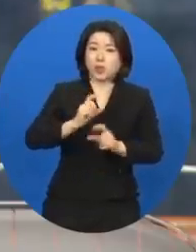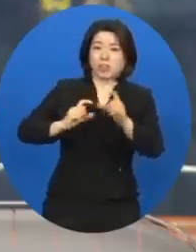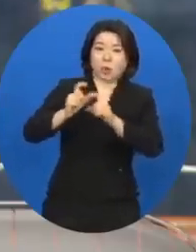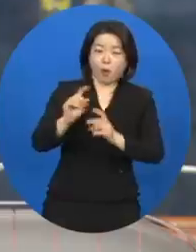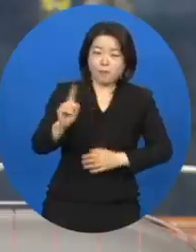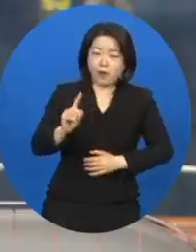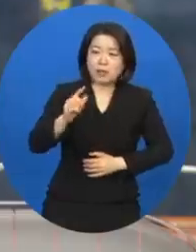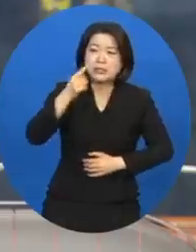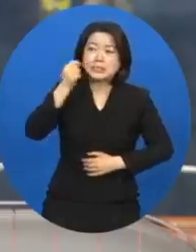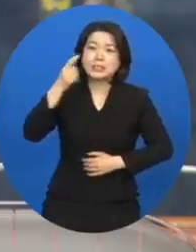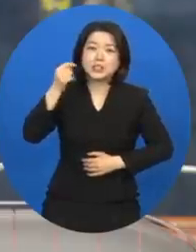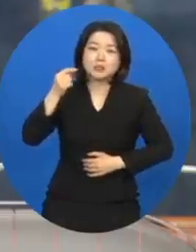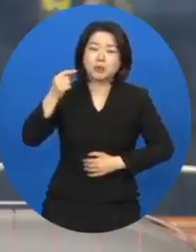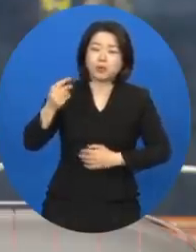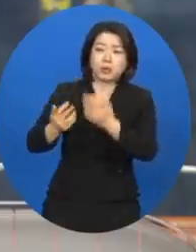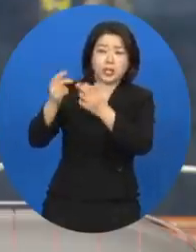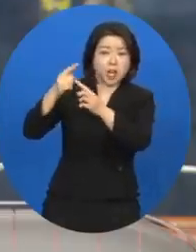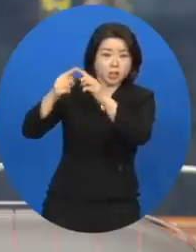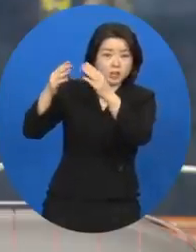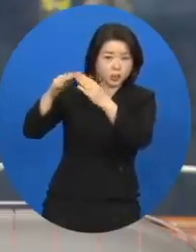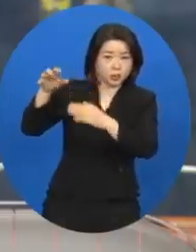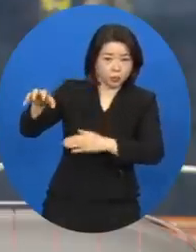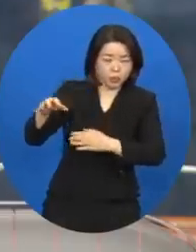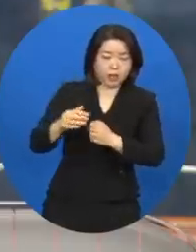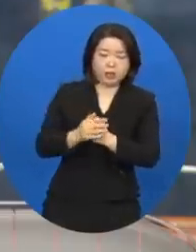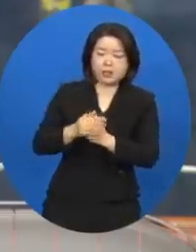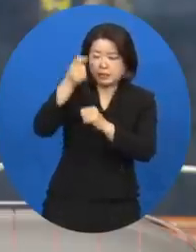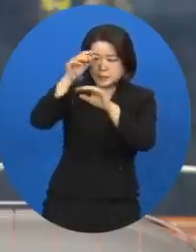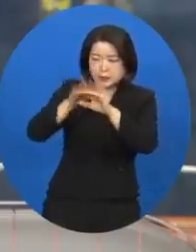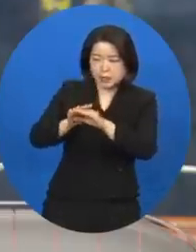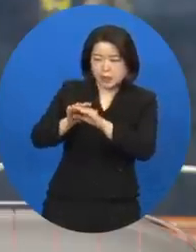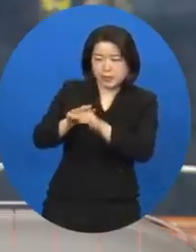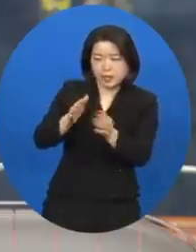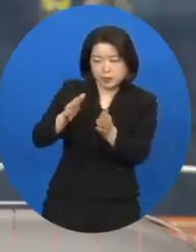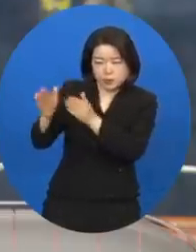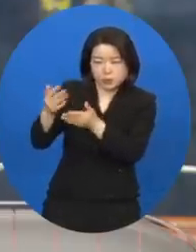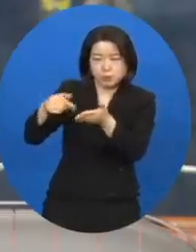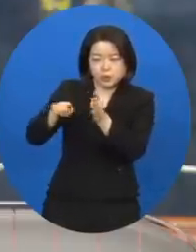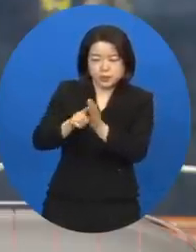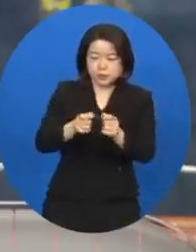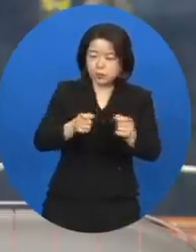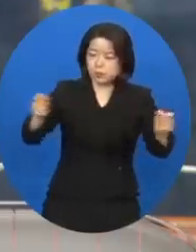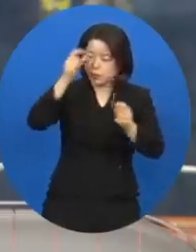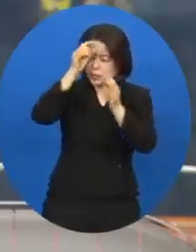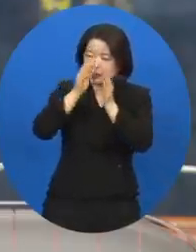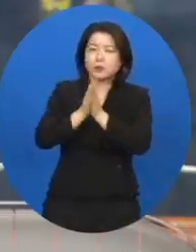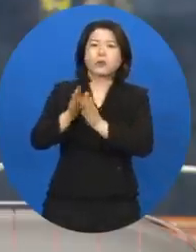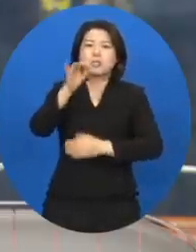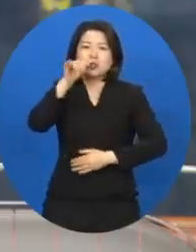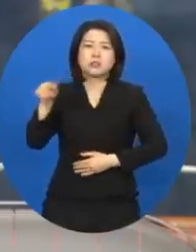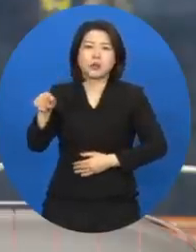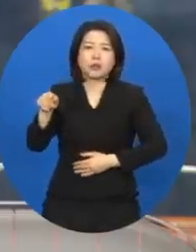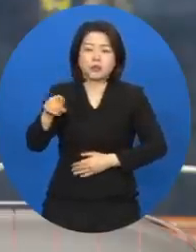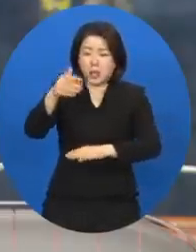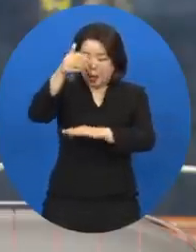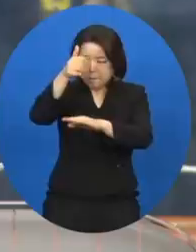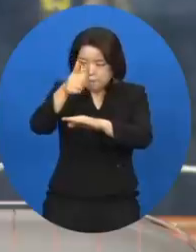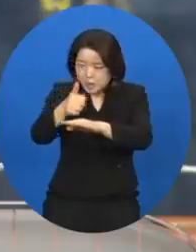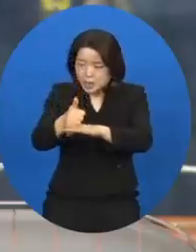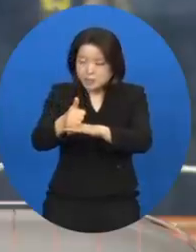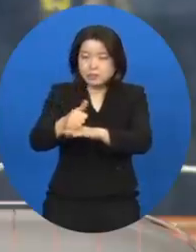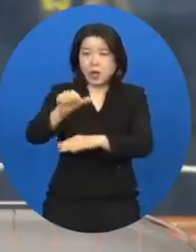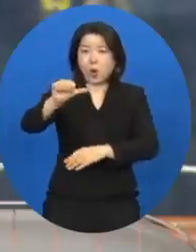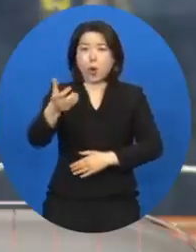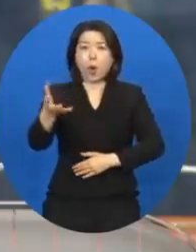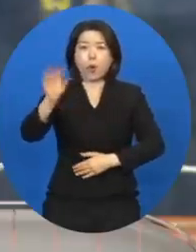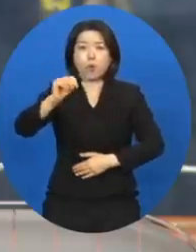형제교회에서 예배당을 마련하기 위해서 오래 기도하고 준비해 왔는데 막바지에 5억 원이